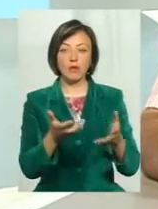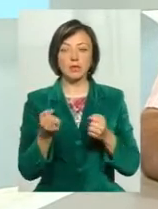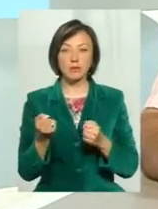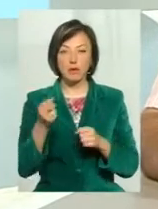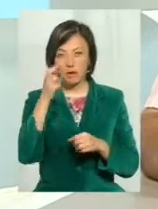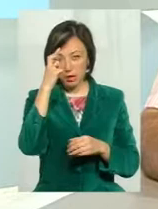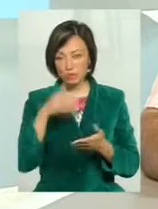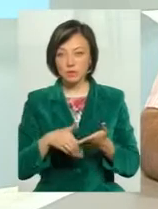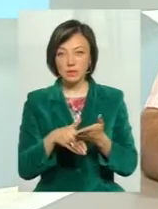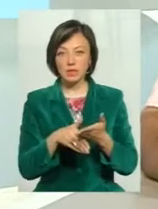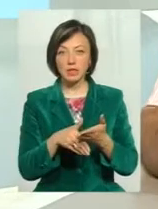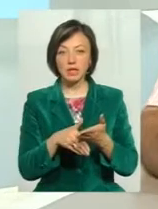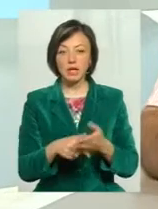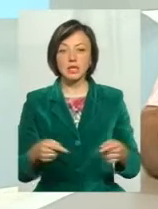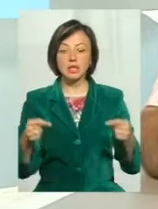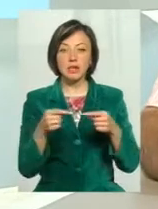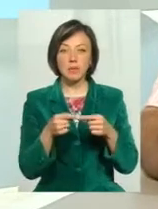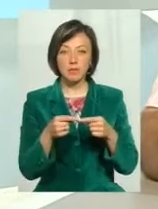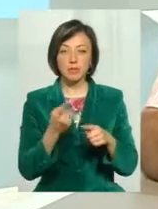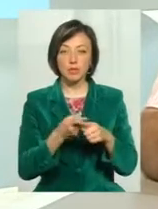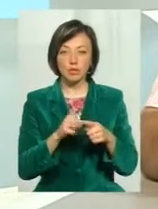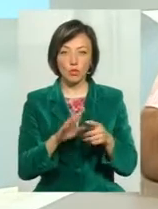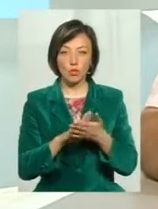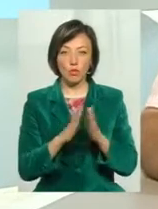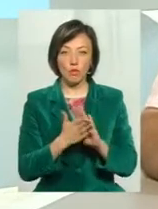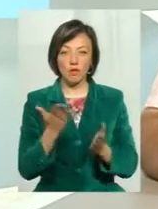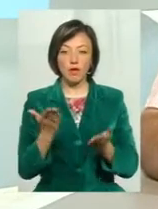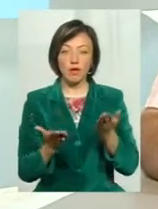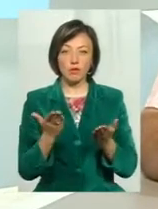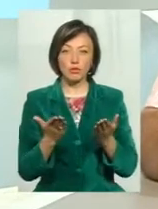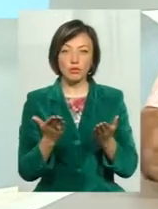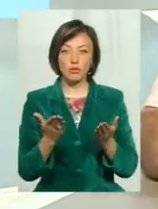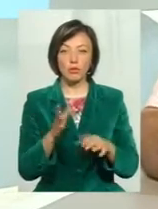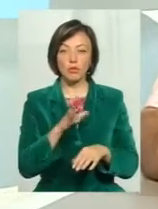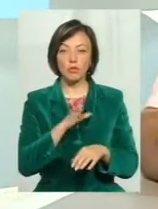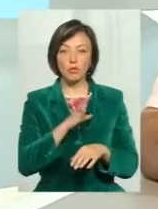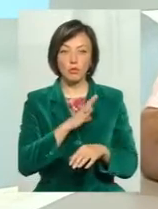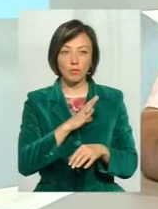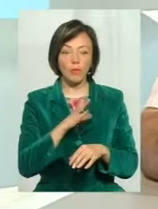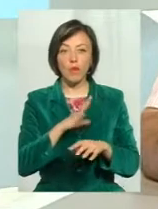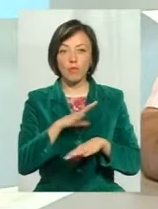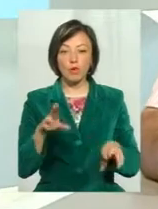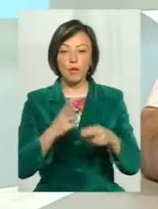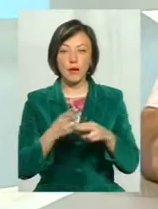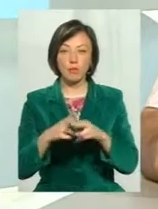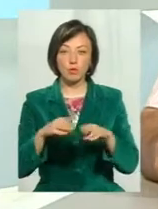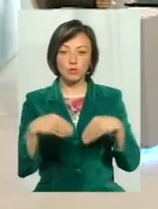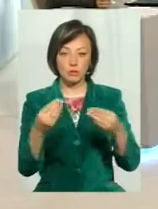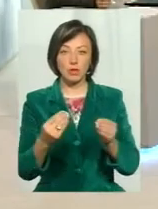субсидії саме і по цій умові, якщо б у нас був перепон для того, щоб не призначити субсидію